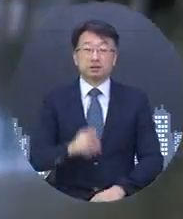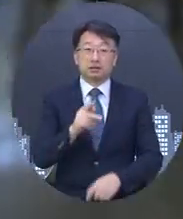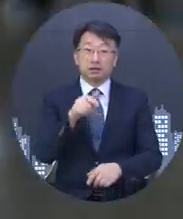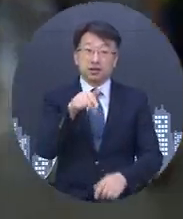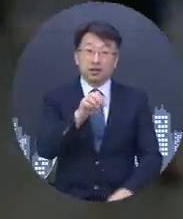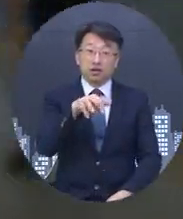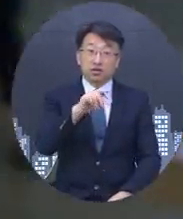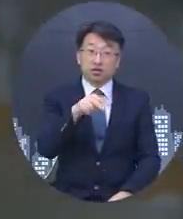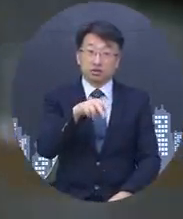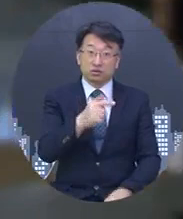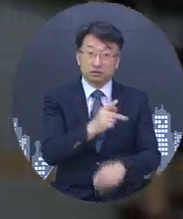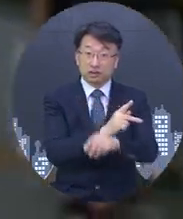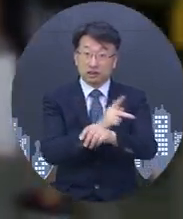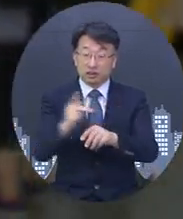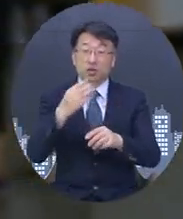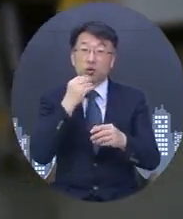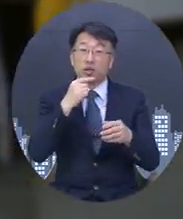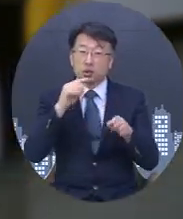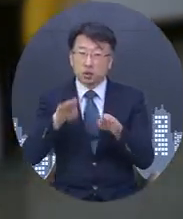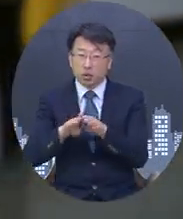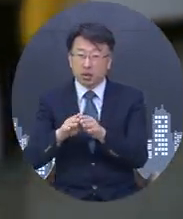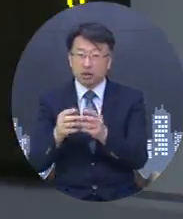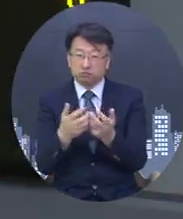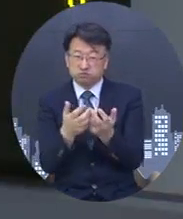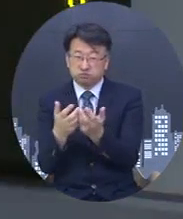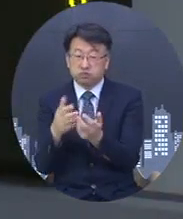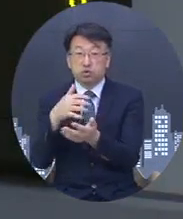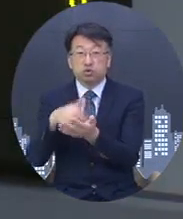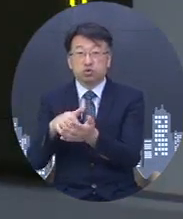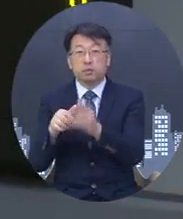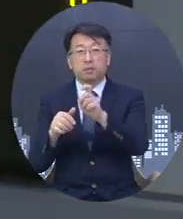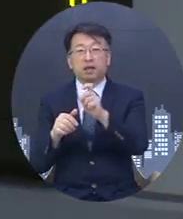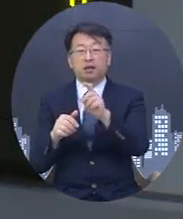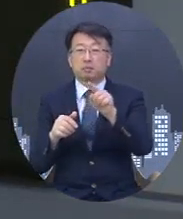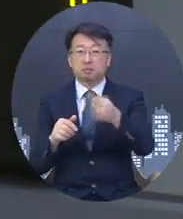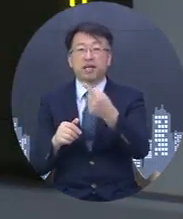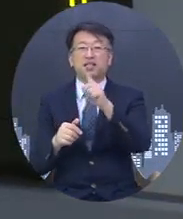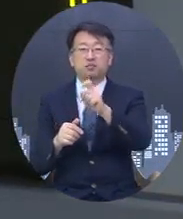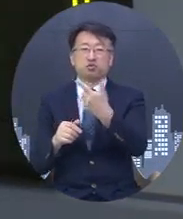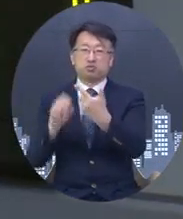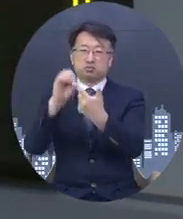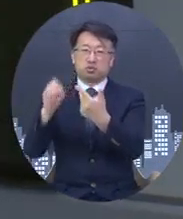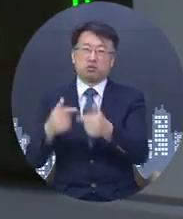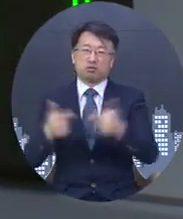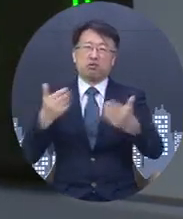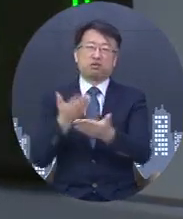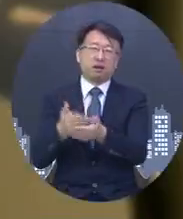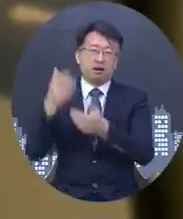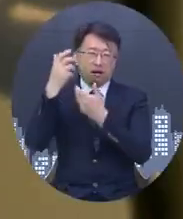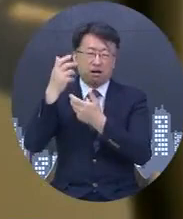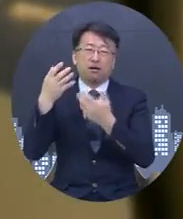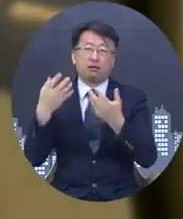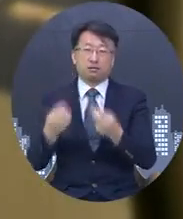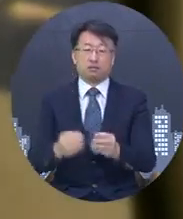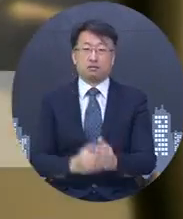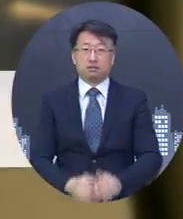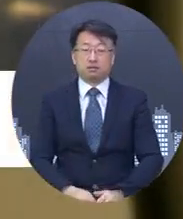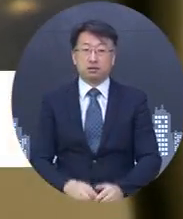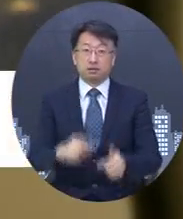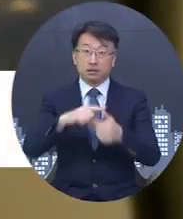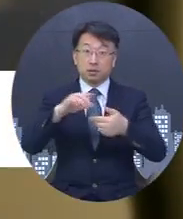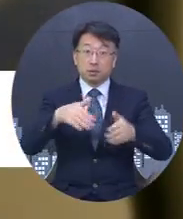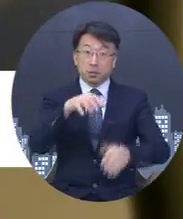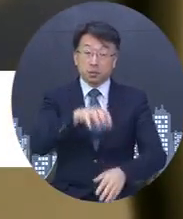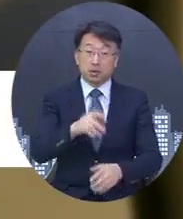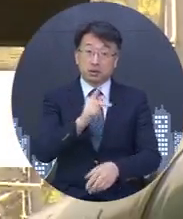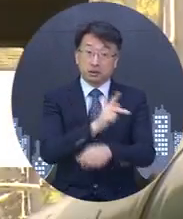경전선 KTX는 주말 혼잡도가 116%에 달해 증편 요구가 끊임없이 제기됐었습니다.